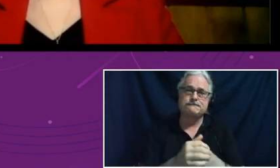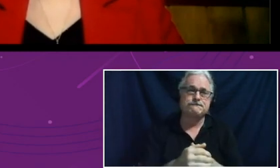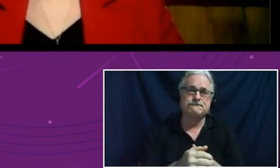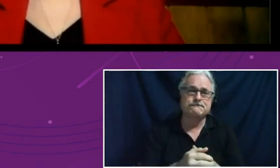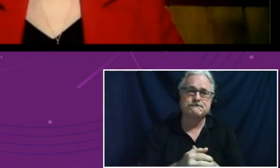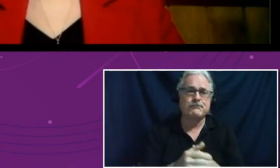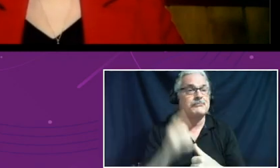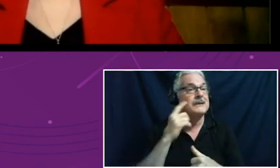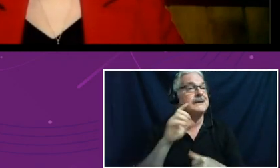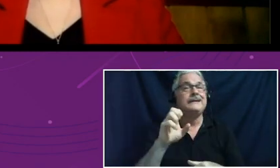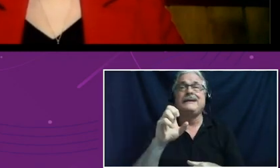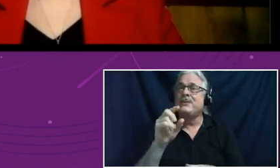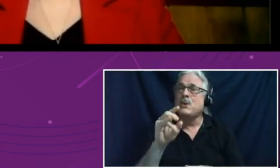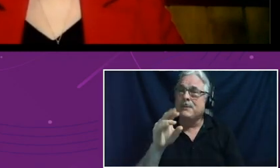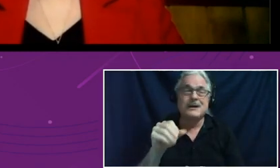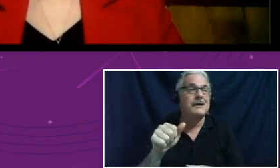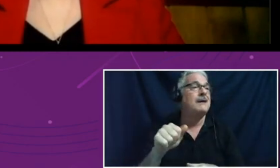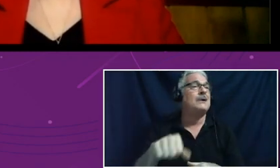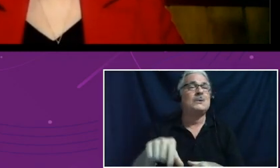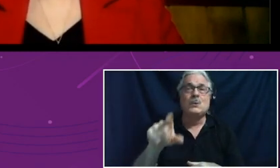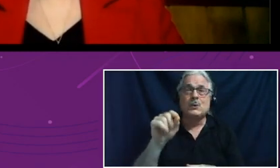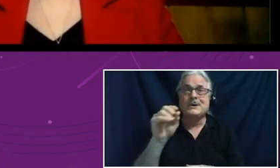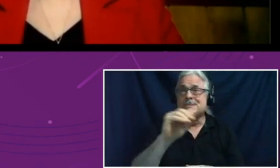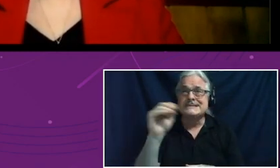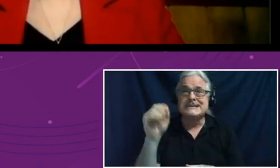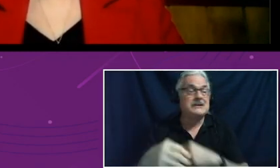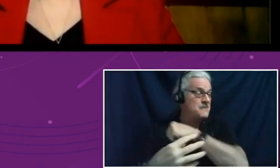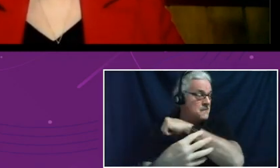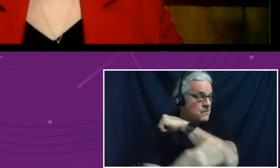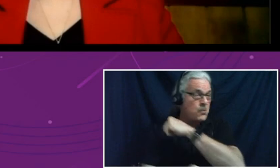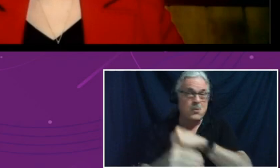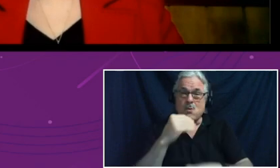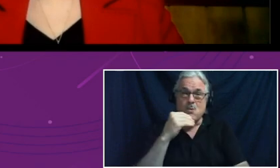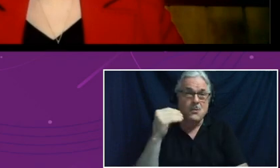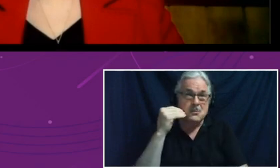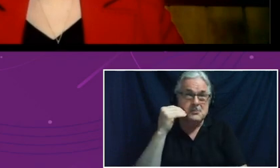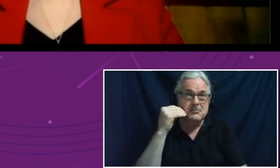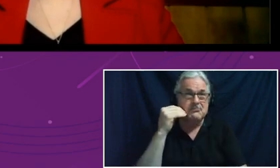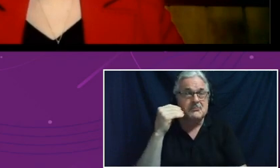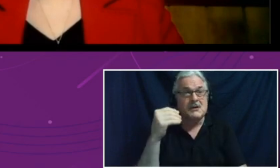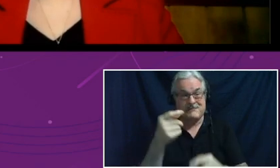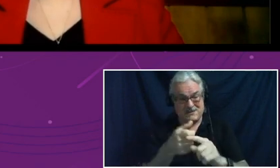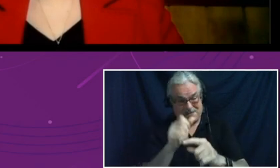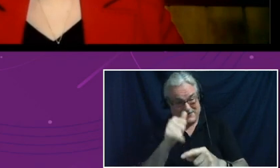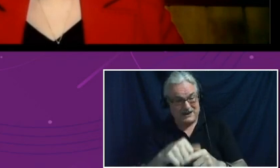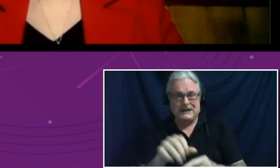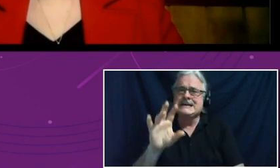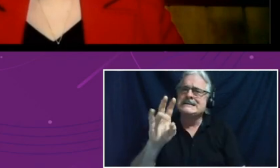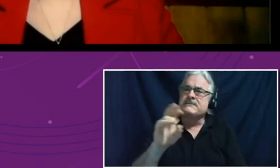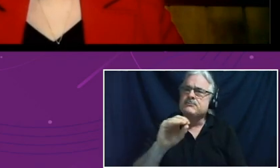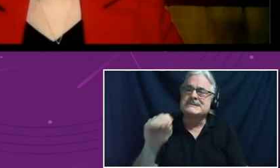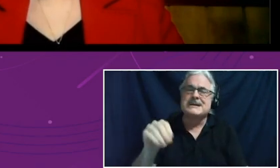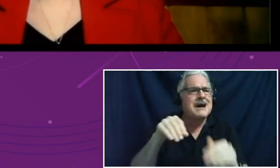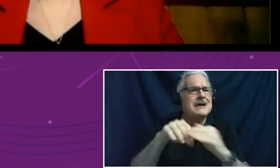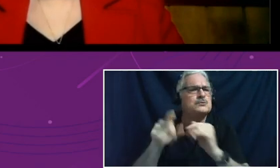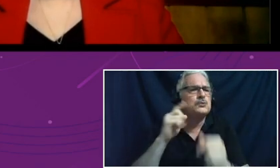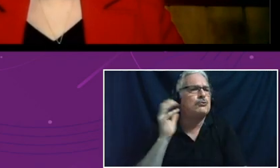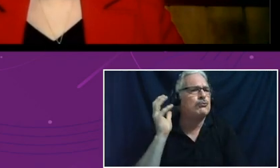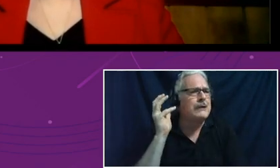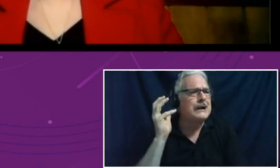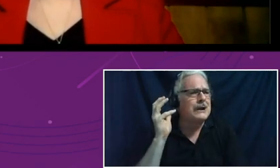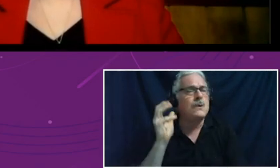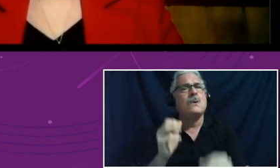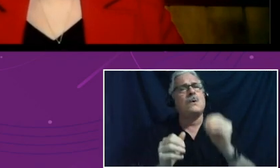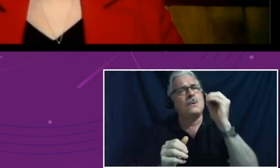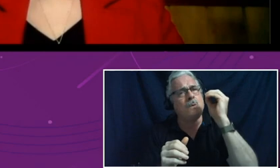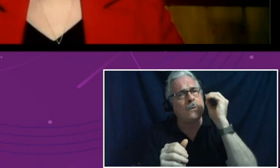en Éthiopie, là où 20% des familles les plus pauvres vivent, seulement 7% d'entre elles ont accès à la radio. Et aucune n'a accès à la télévision.